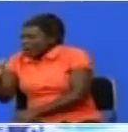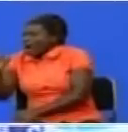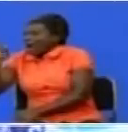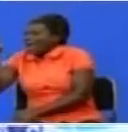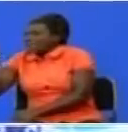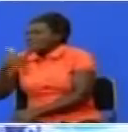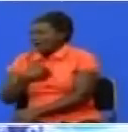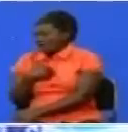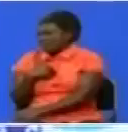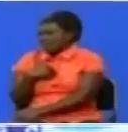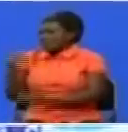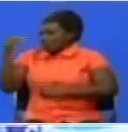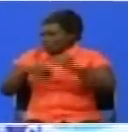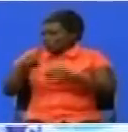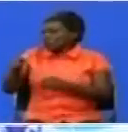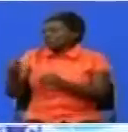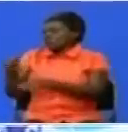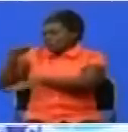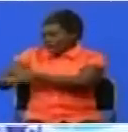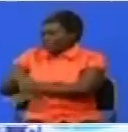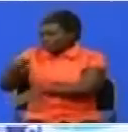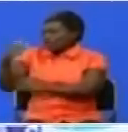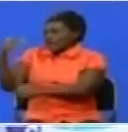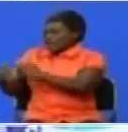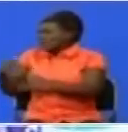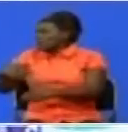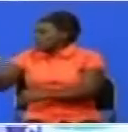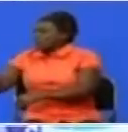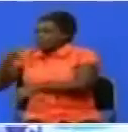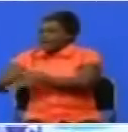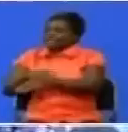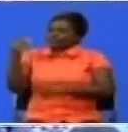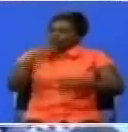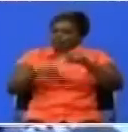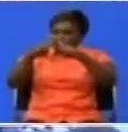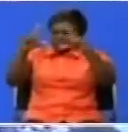kitambulisho, ampeleke achukue kitambulisho, na ampeleke achukue nini? Kura.